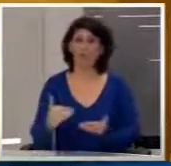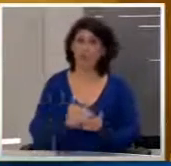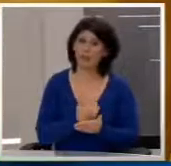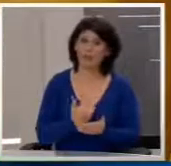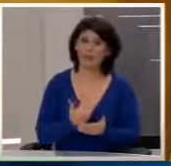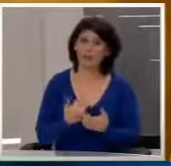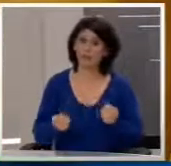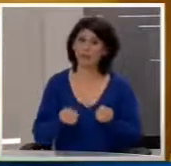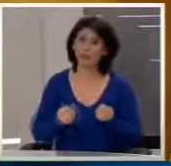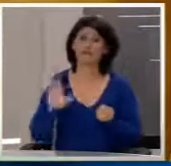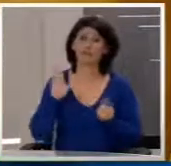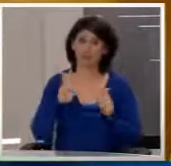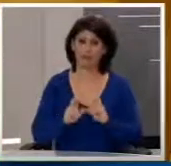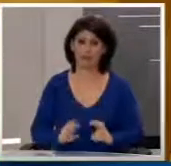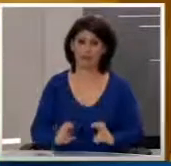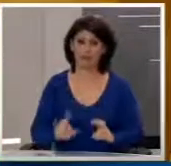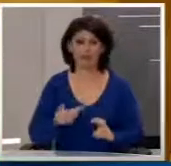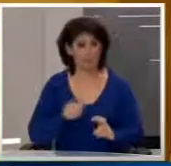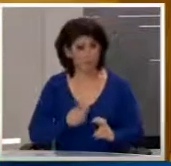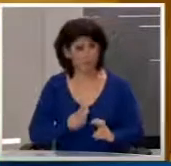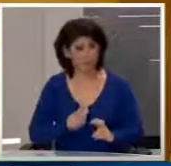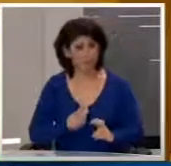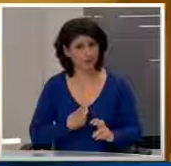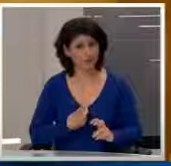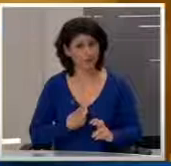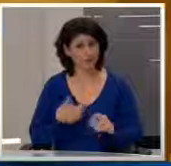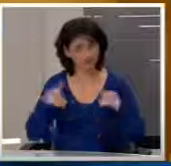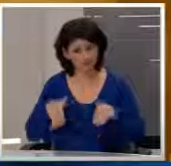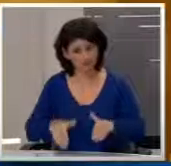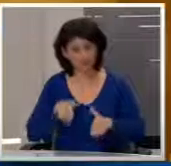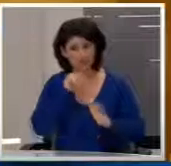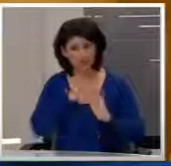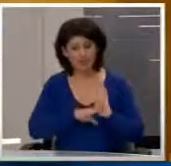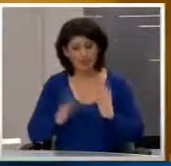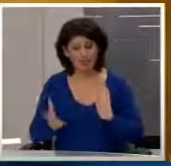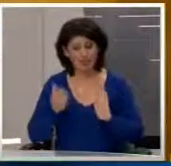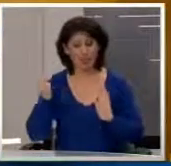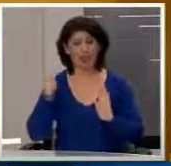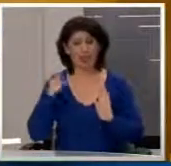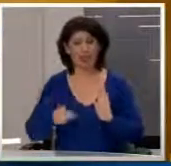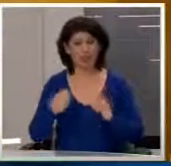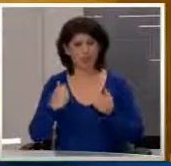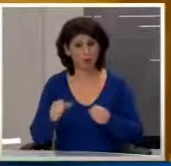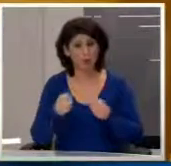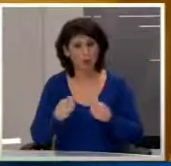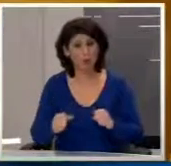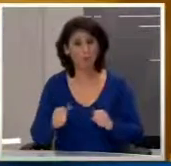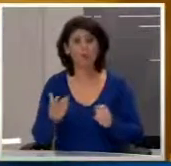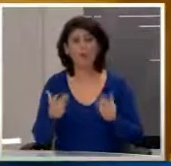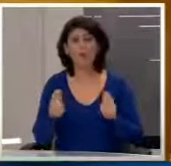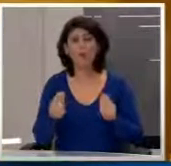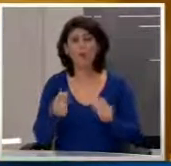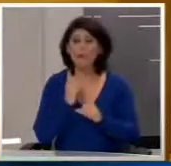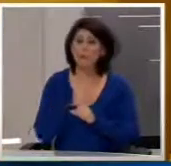αδικήματα που τελέστηκαν δεν θα ερευνηθεί. Εμείς λοιπόν, τηρώντας το Σύνταγμα αυστηρά, αυτό για το οποίο ασκούμε πολύ,